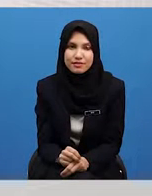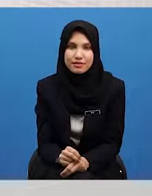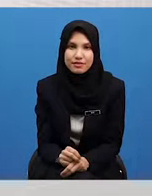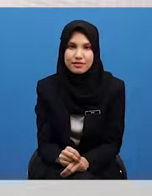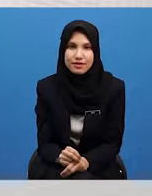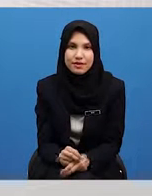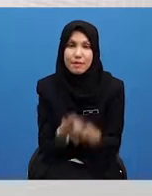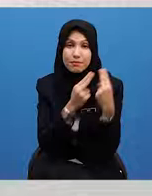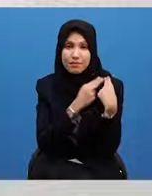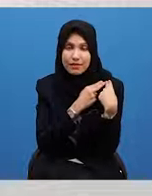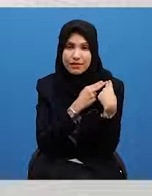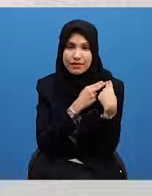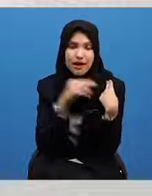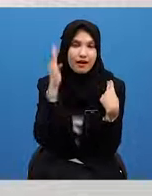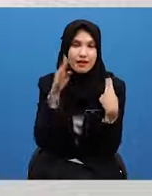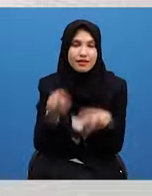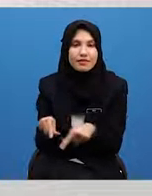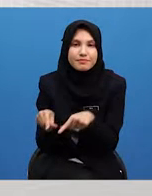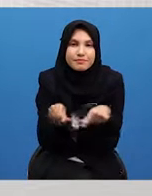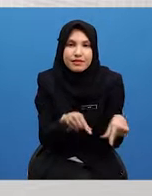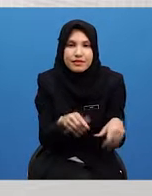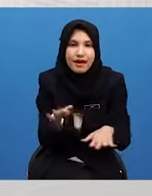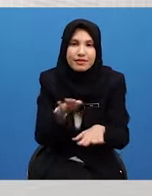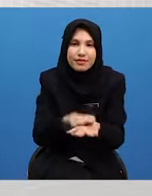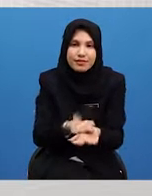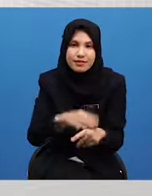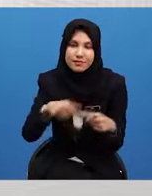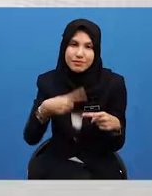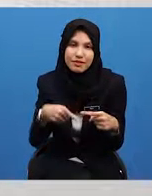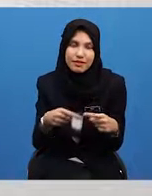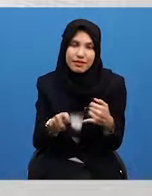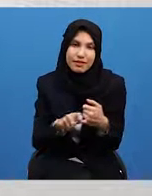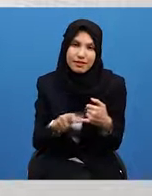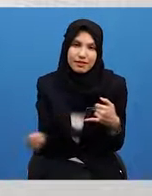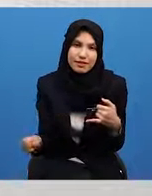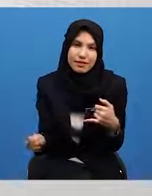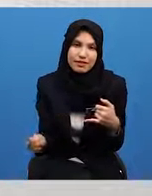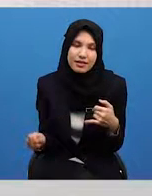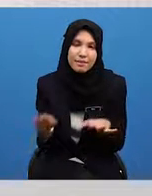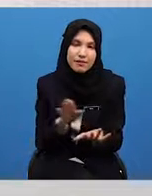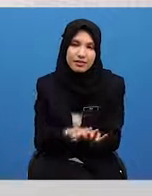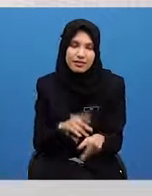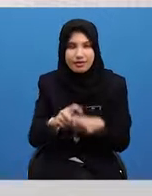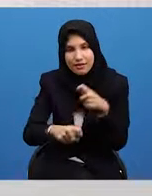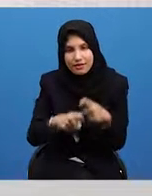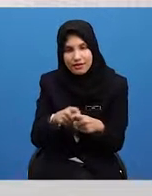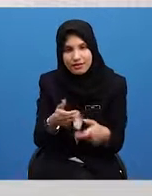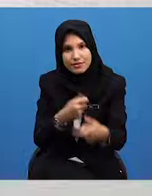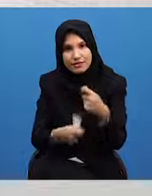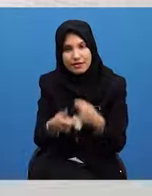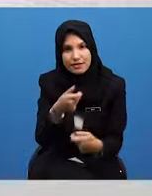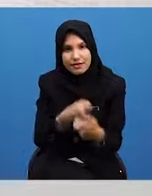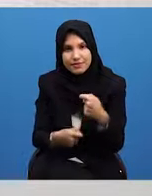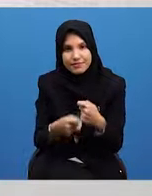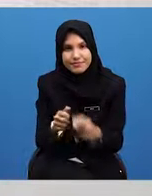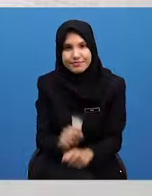Beban akan bergerak ke atas apabila tali pada takal